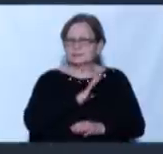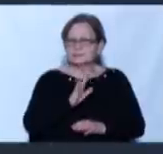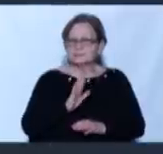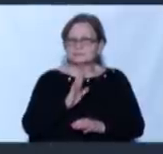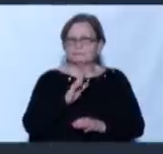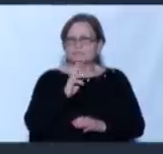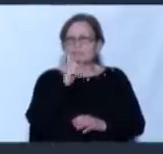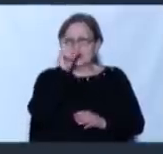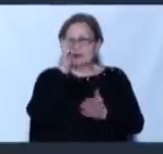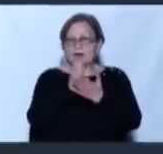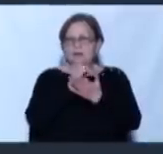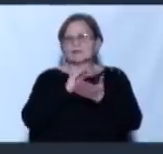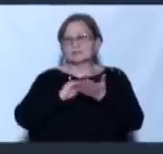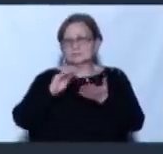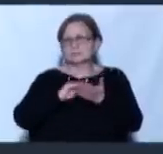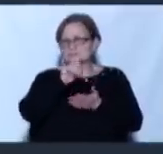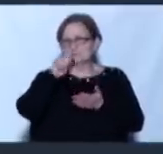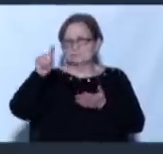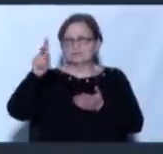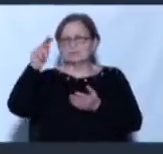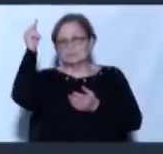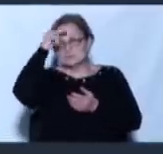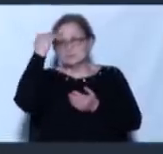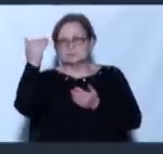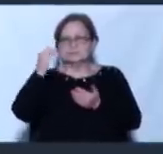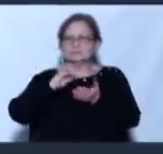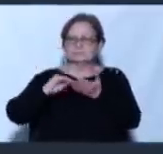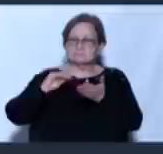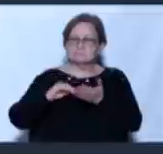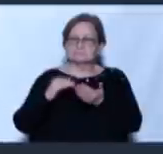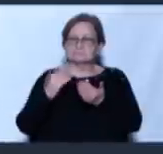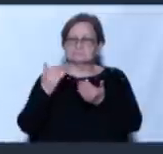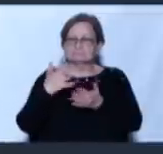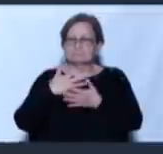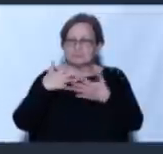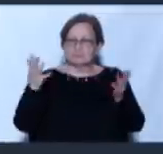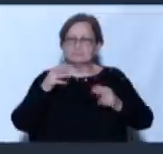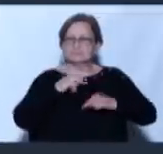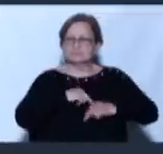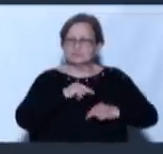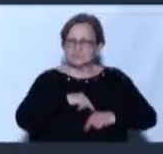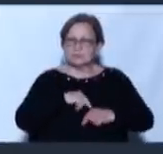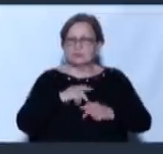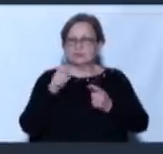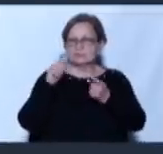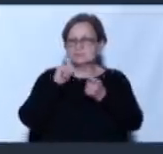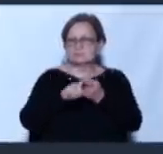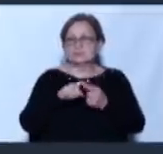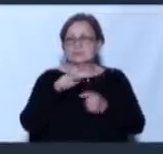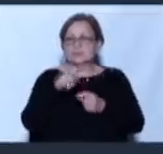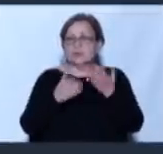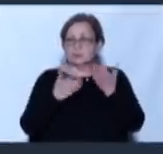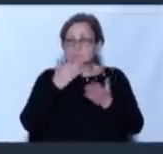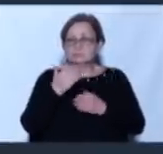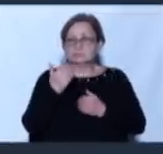რომელიც თანაც რომლის სწავლებაც, რომლის ნაწარმოებიც გარკვეულ უფრო ძიმე შრომასთან არის კავშირში. მე გპირდები თქვენ, რომ თუ